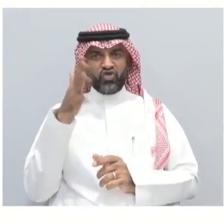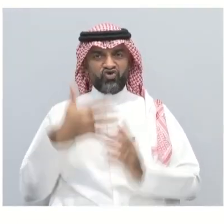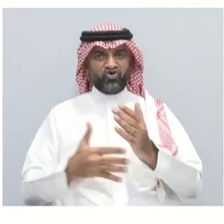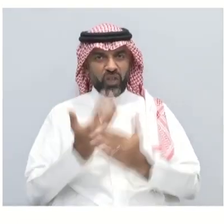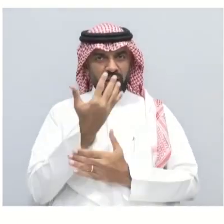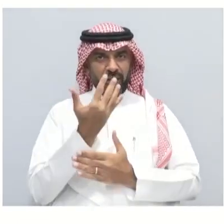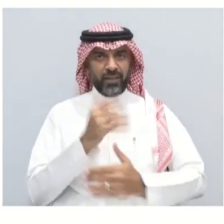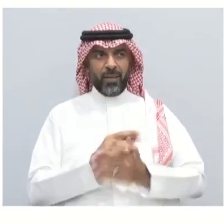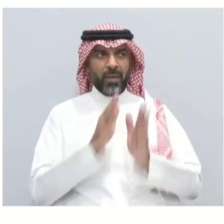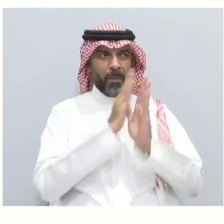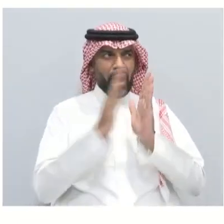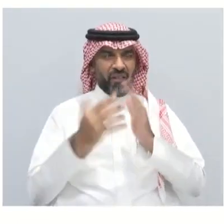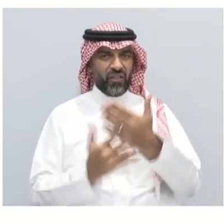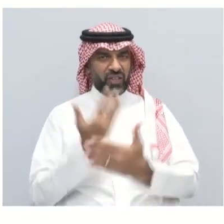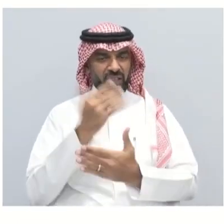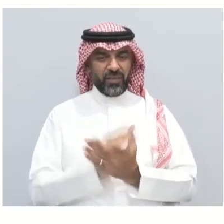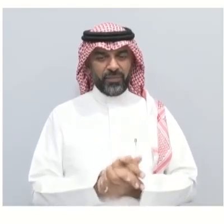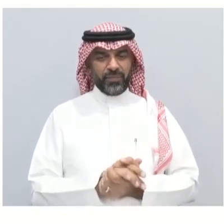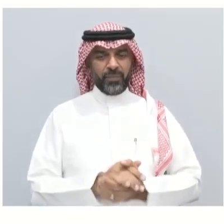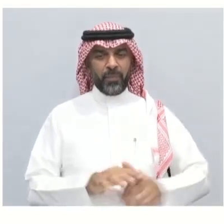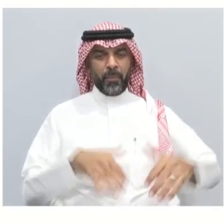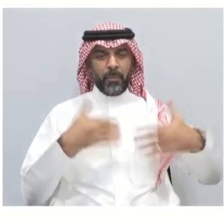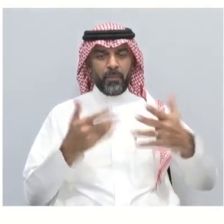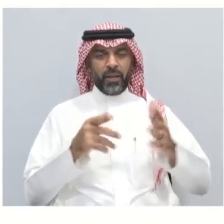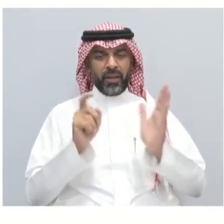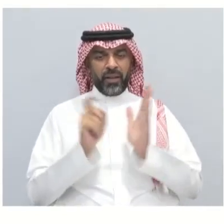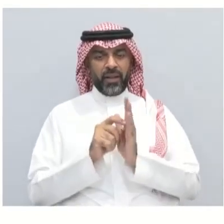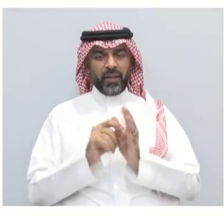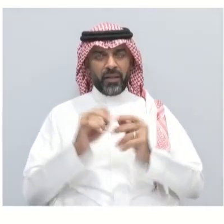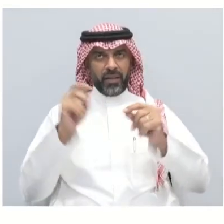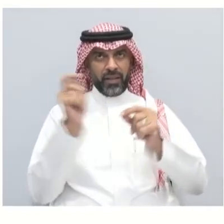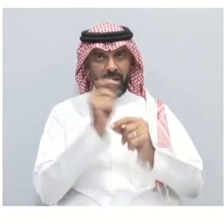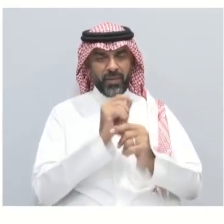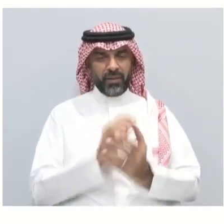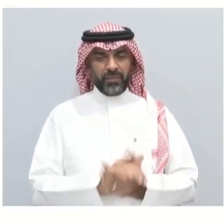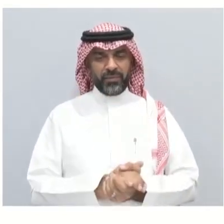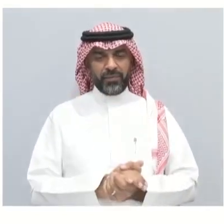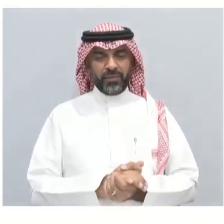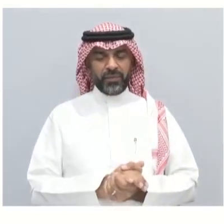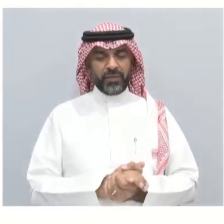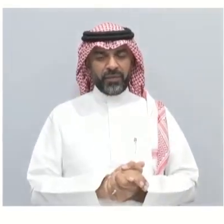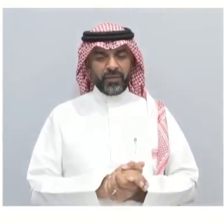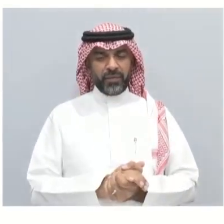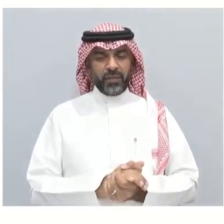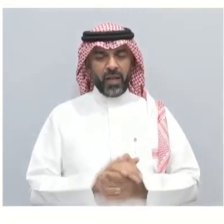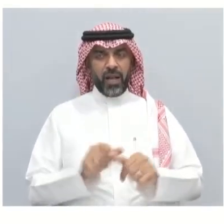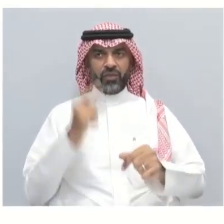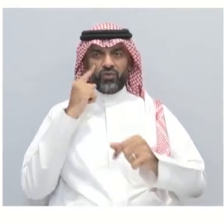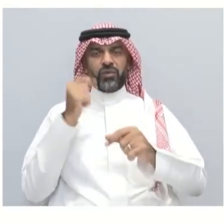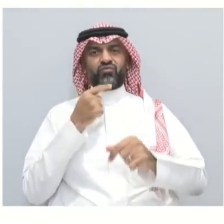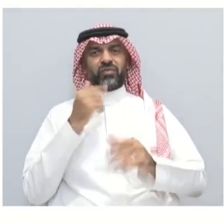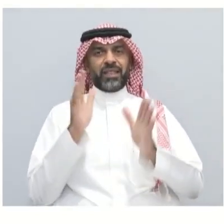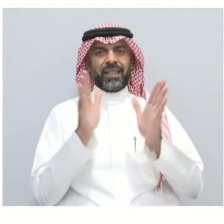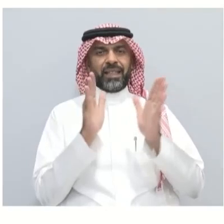بمستند فارغ جديد ثم نضغط ونقوم بكتابه النص نفترض ان قمنا بكتابته ونريد الان اجراء